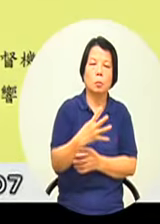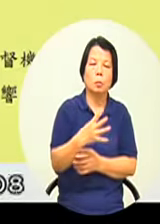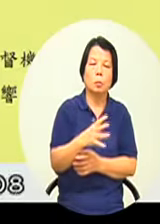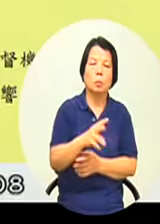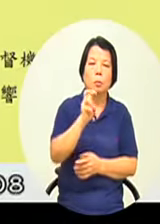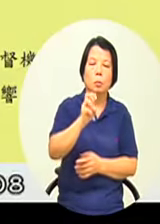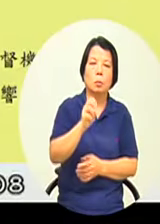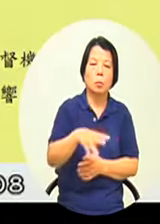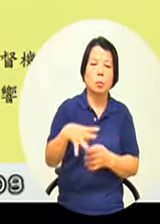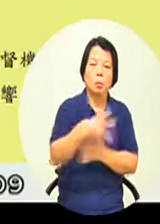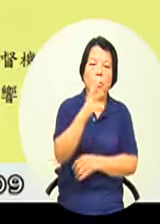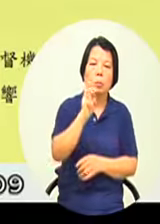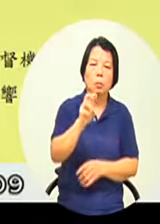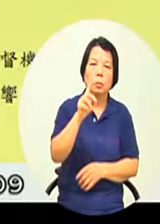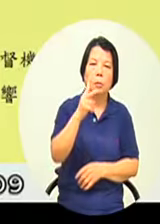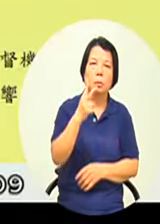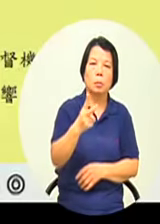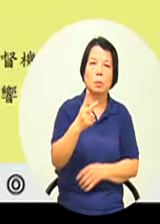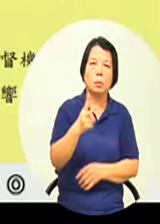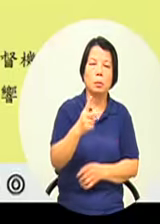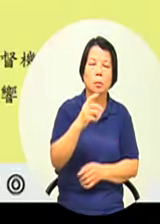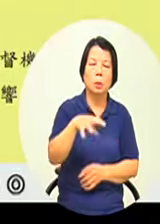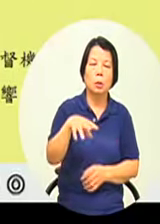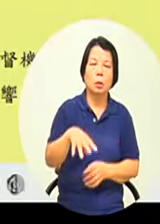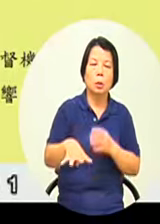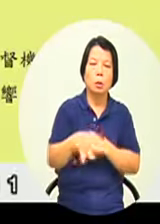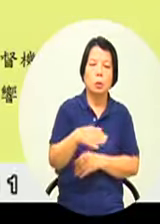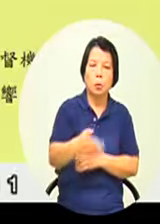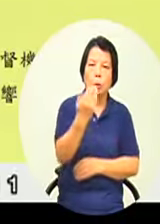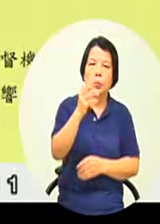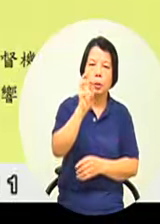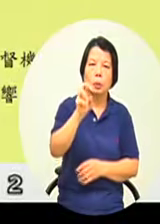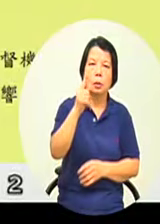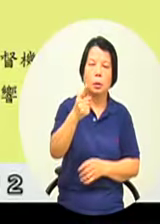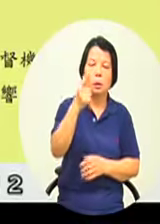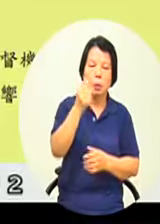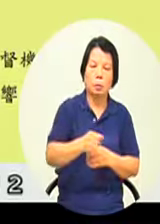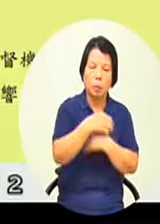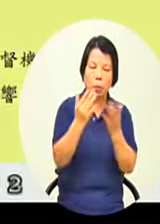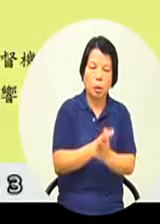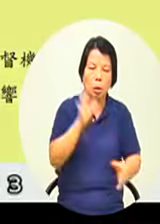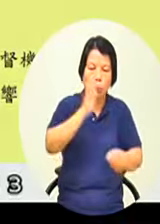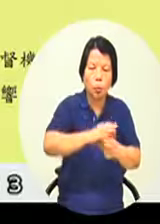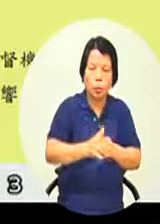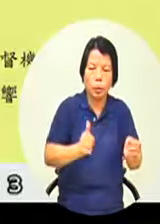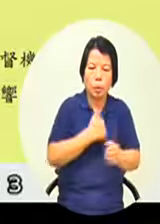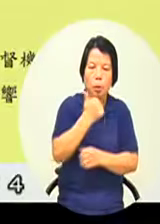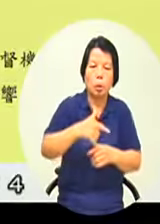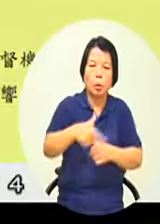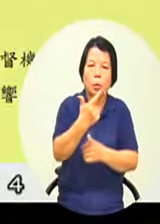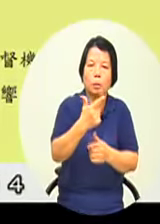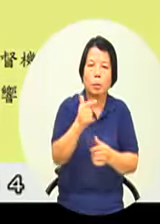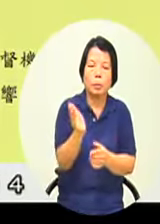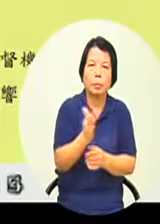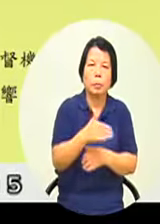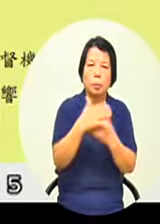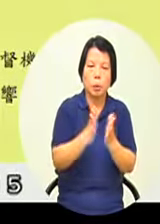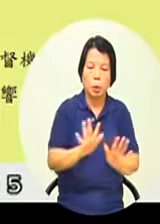931万余元，那执行到现在哦，实际补助的只有691万哦，所以执行率只有